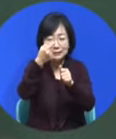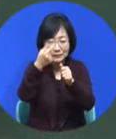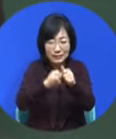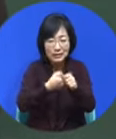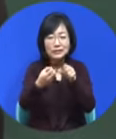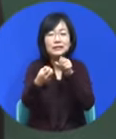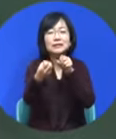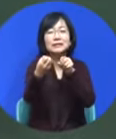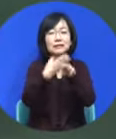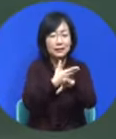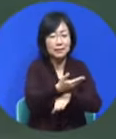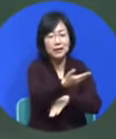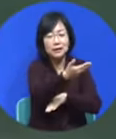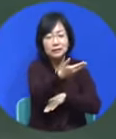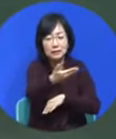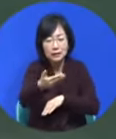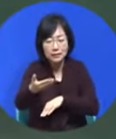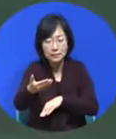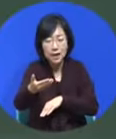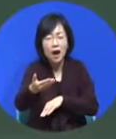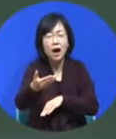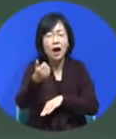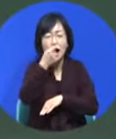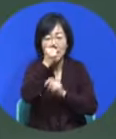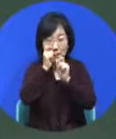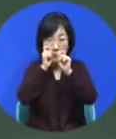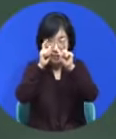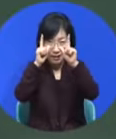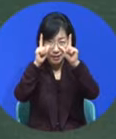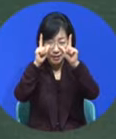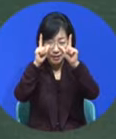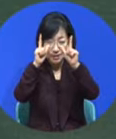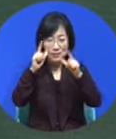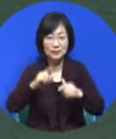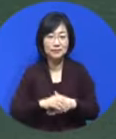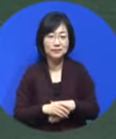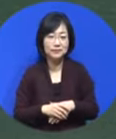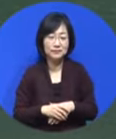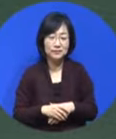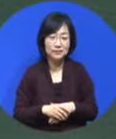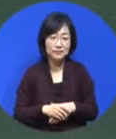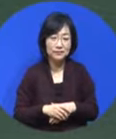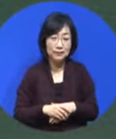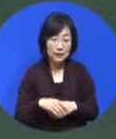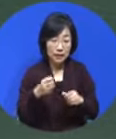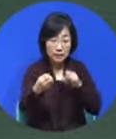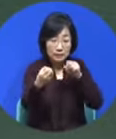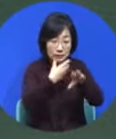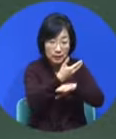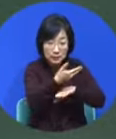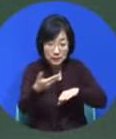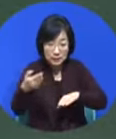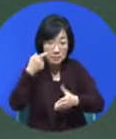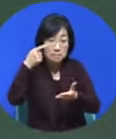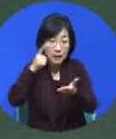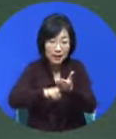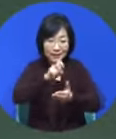AS 응답의 흐름이 보이잖아요 보여야 기도가 되는